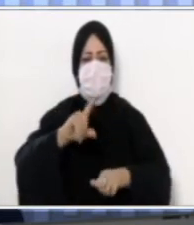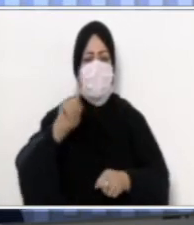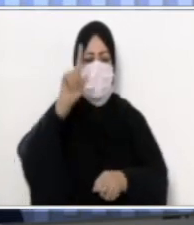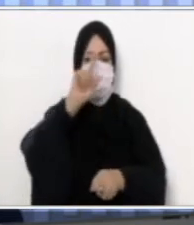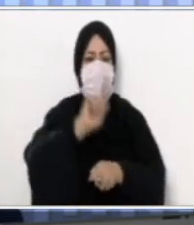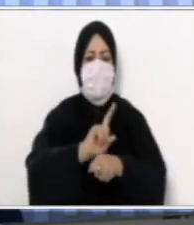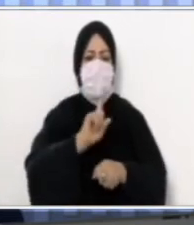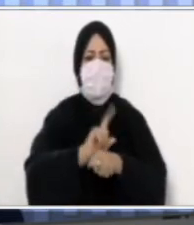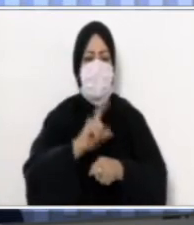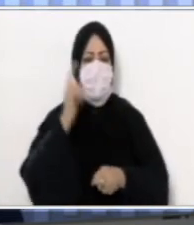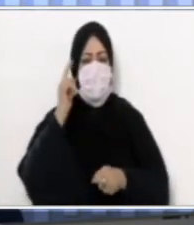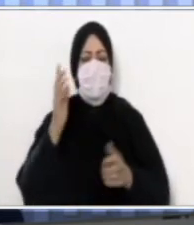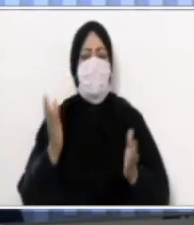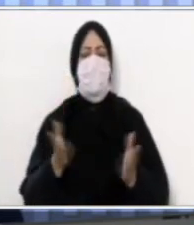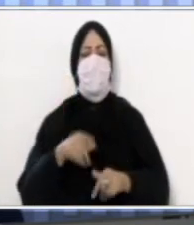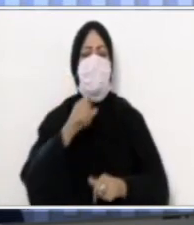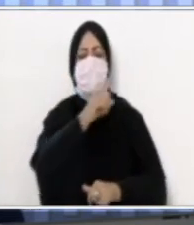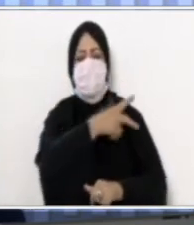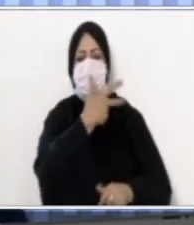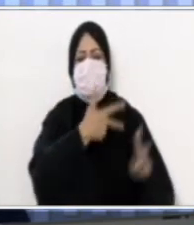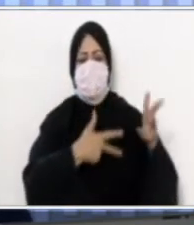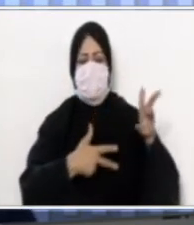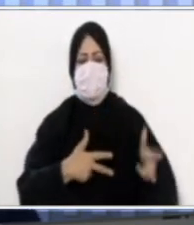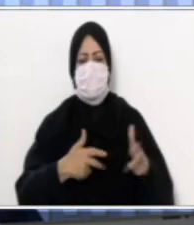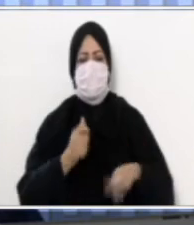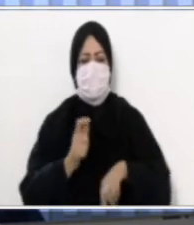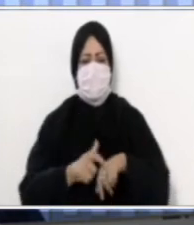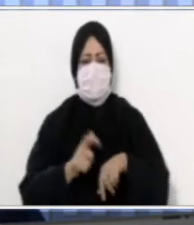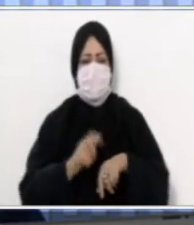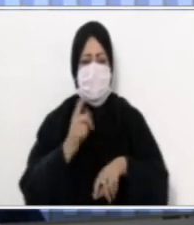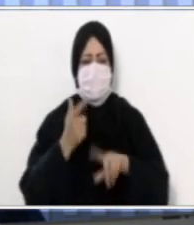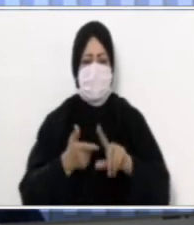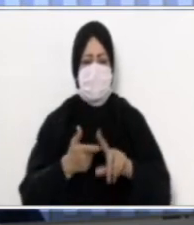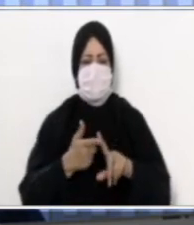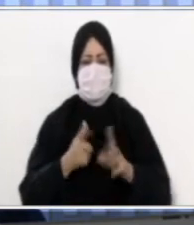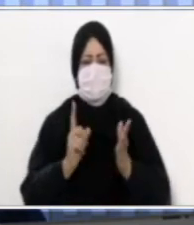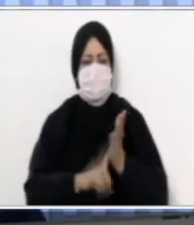الأول الذي لا تبنى عليه أحكام، واخروا الأذان الثاني بعد دخول الوقت بربع ساعة،